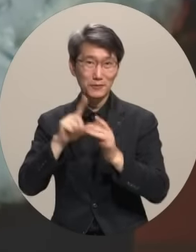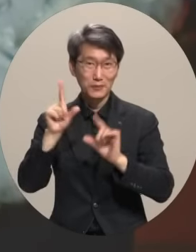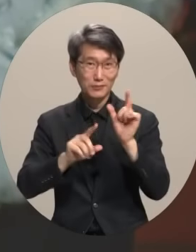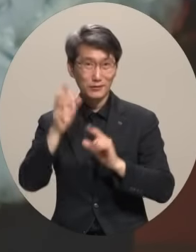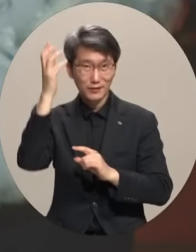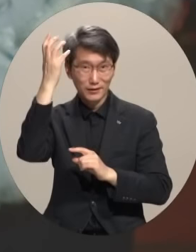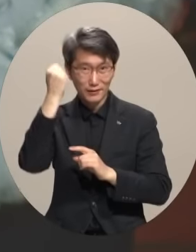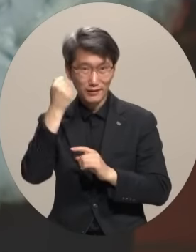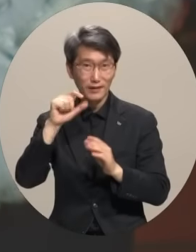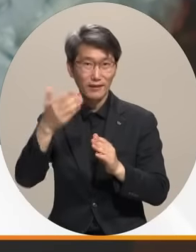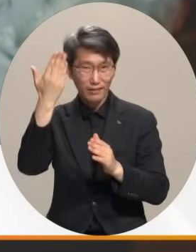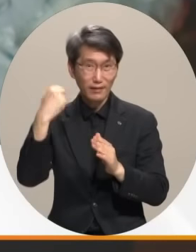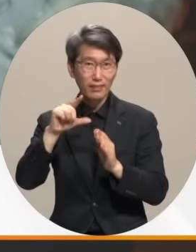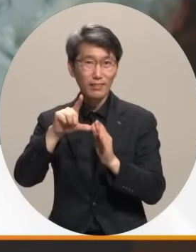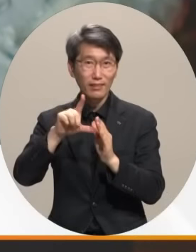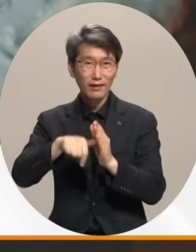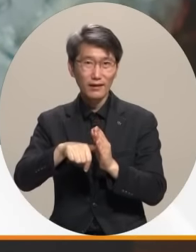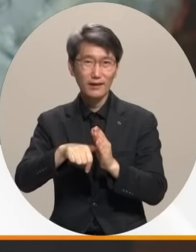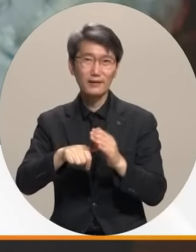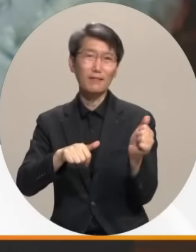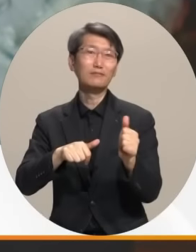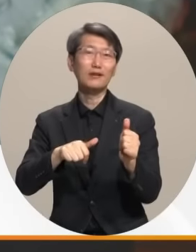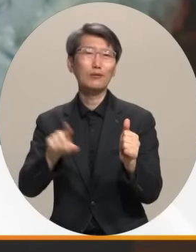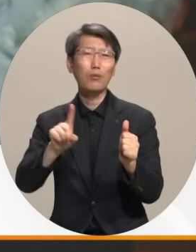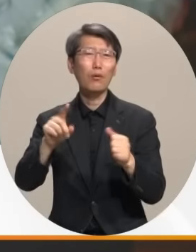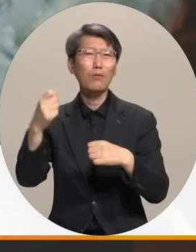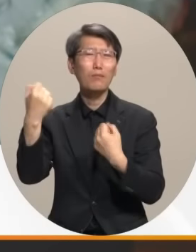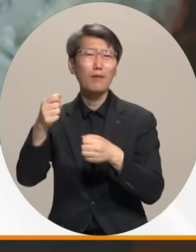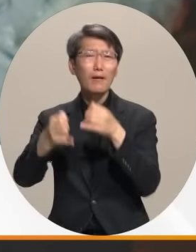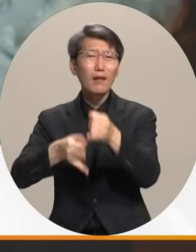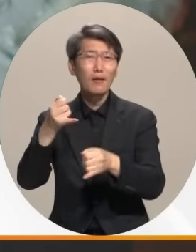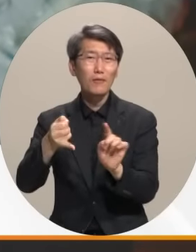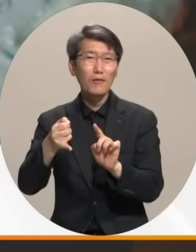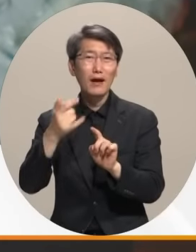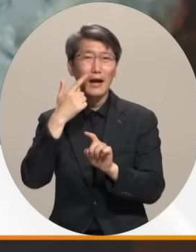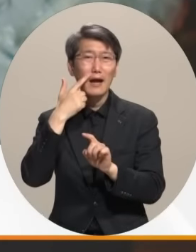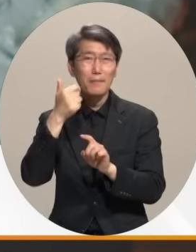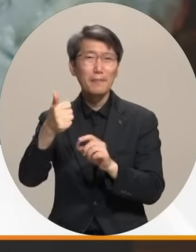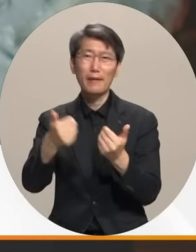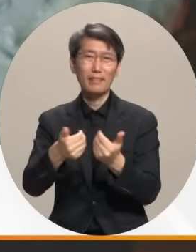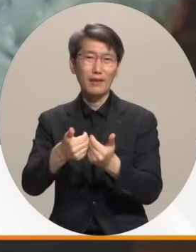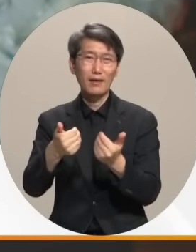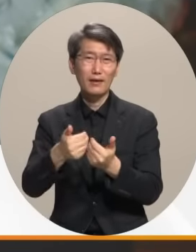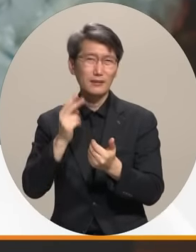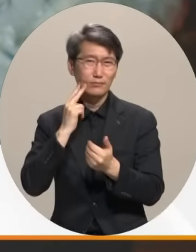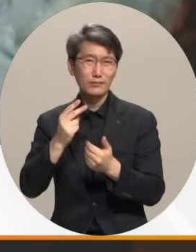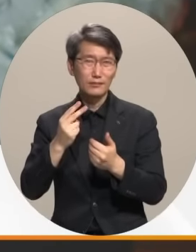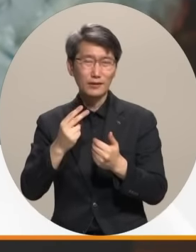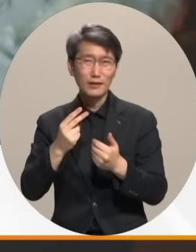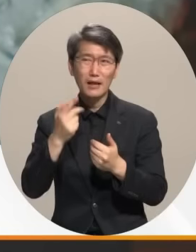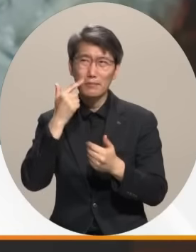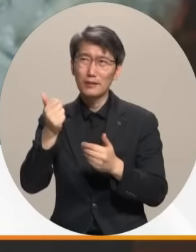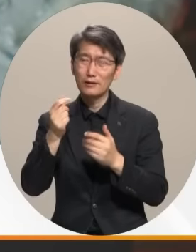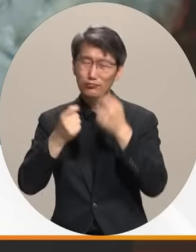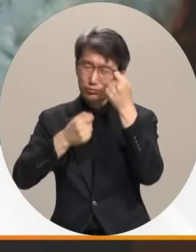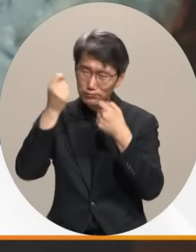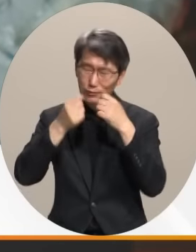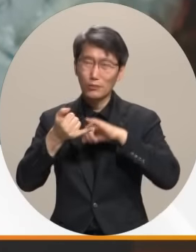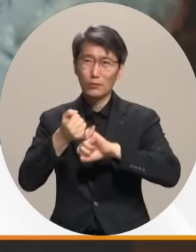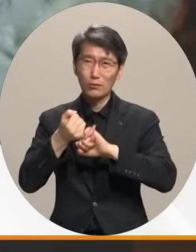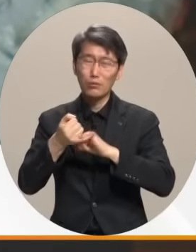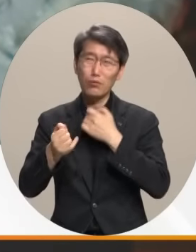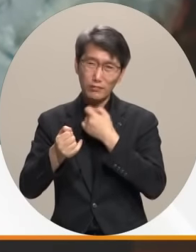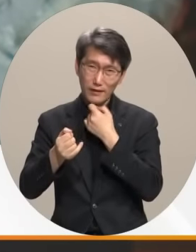있어요이 당시에이 남자가 무슨 반례를 하느냐면서 아버님께서 반대를 하셨는데 또 눈물을 흘리면서 꼭